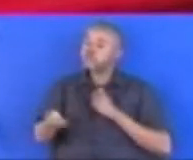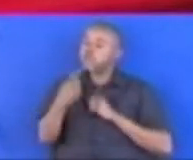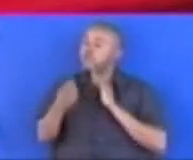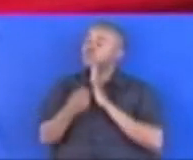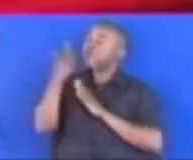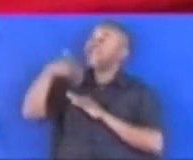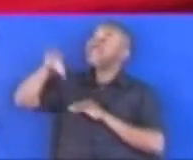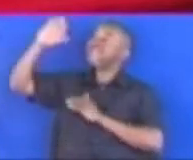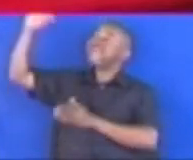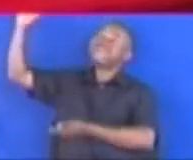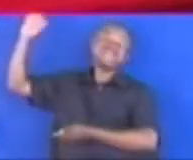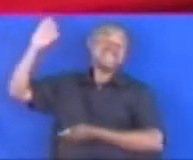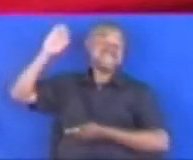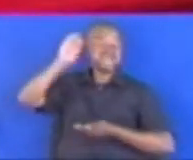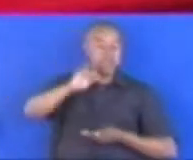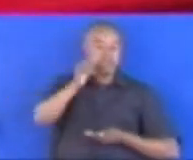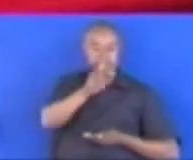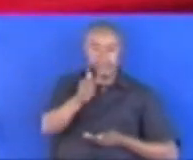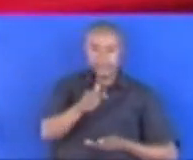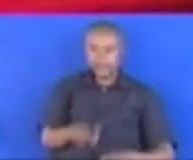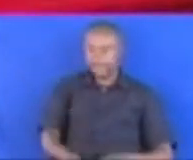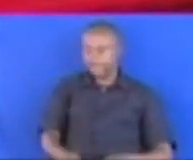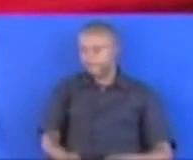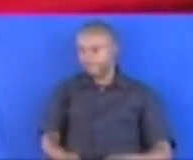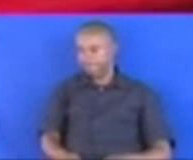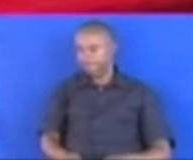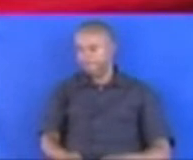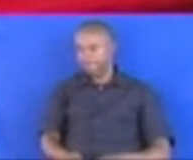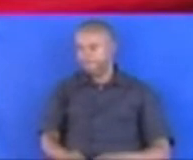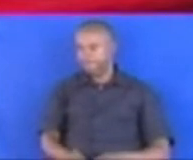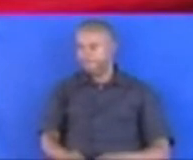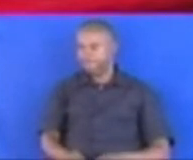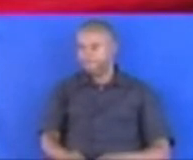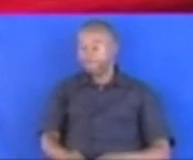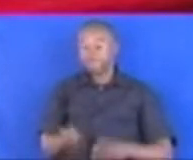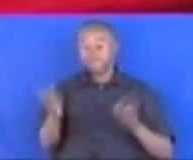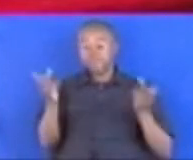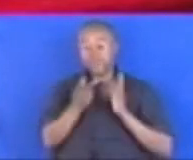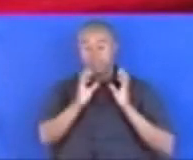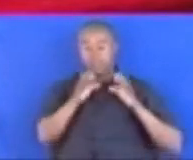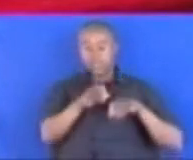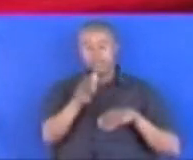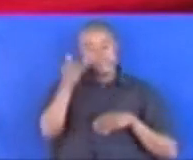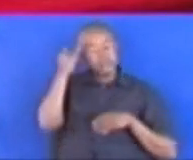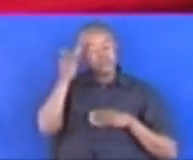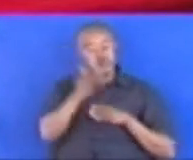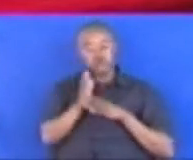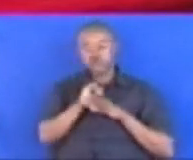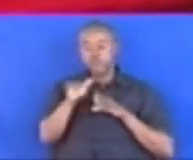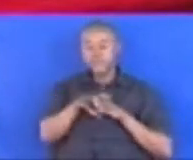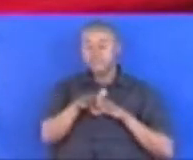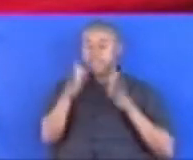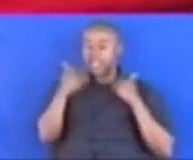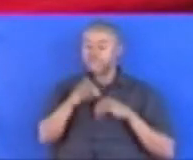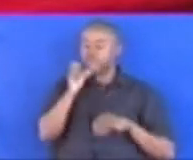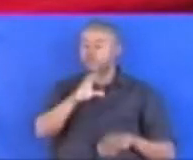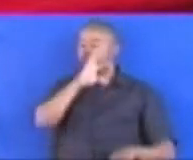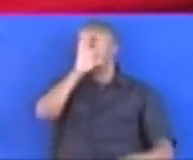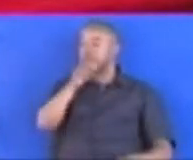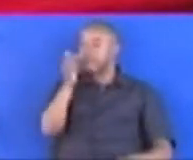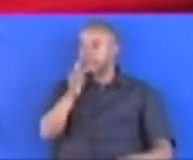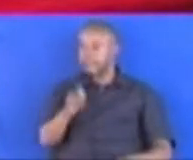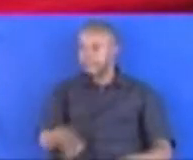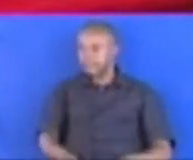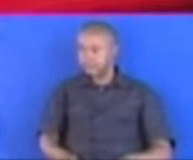dawa hapa nchini. Mheshimiwa Naibu Spika, vile vile tulishauri kuhusiana na bima ya afya kwa wote.